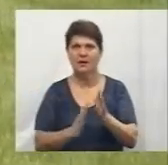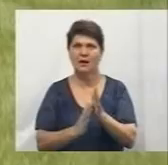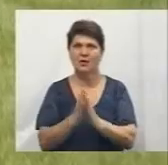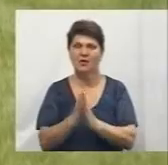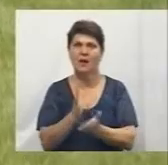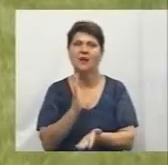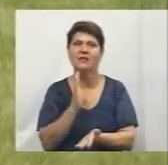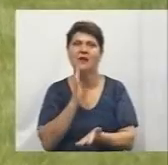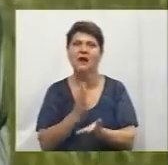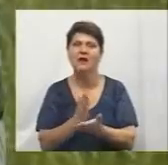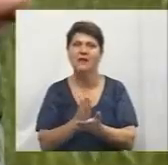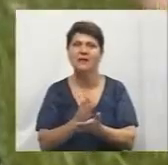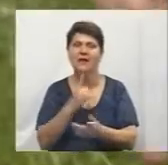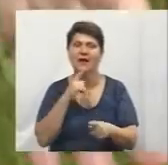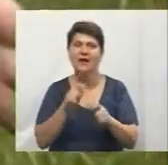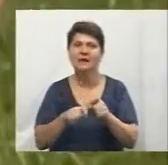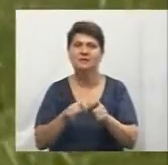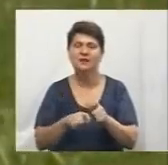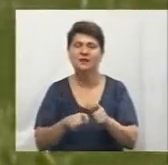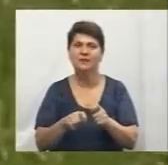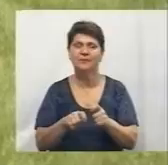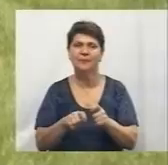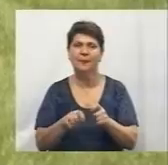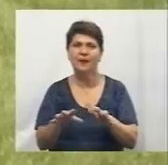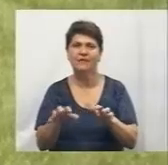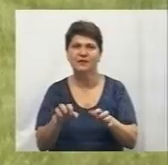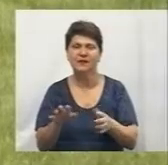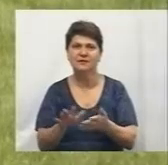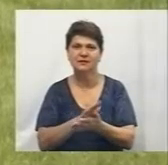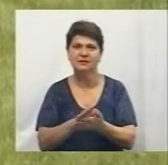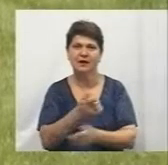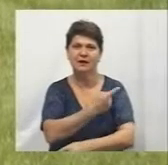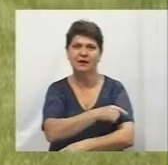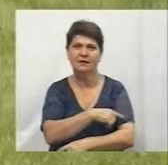наявністю експертних висновків ветеринарно-санітарної експертизи. Умовно